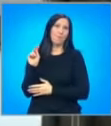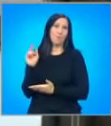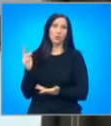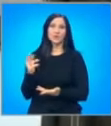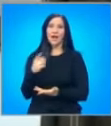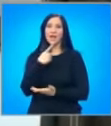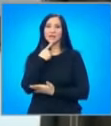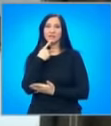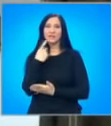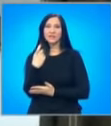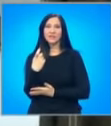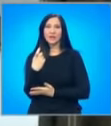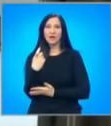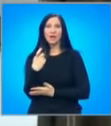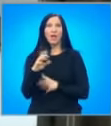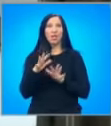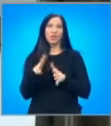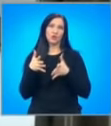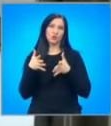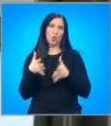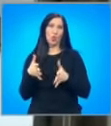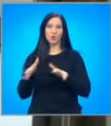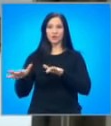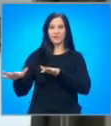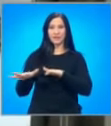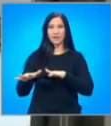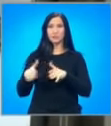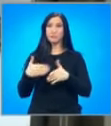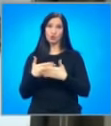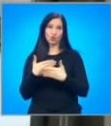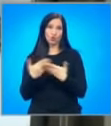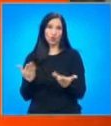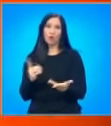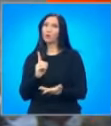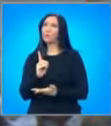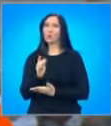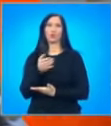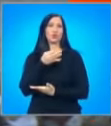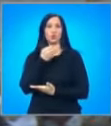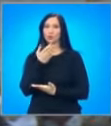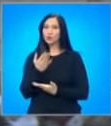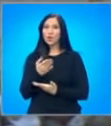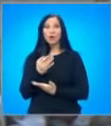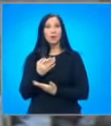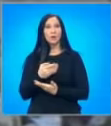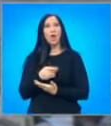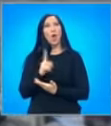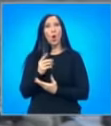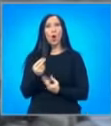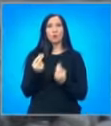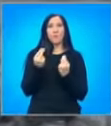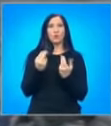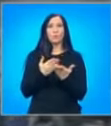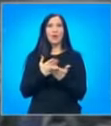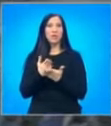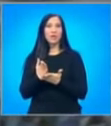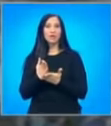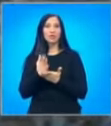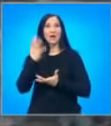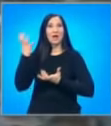за нещо лошо в сеизмично отношение, което би могло да се случи. Кой е най-ефективният начин